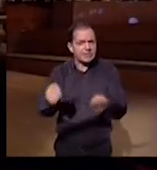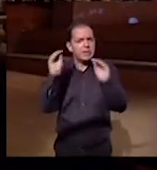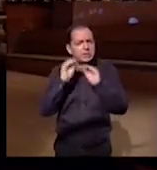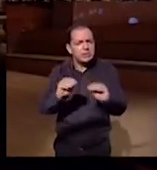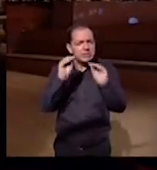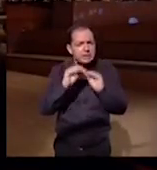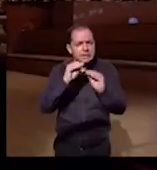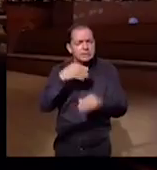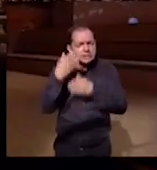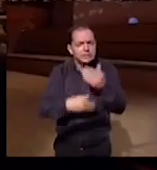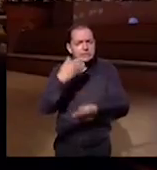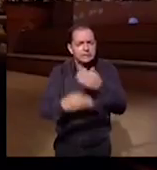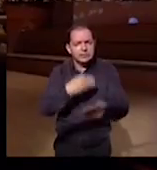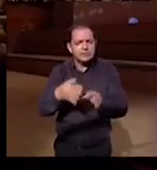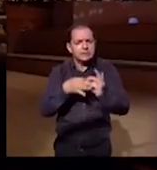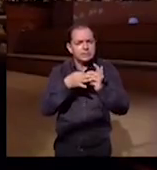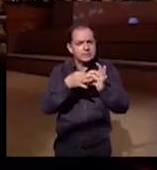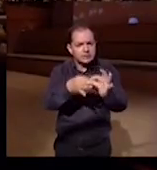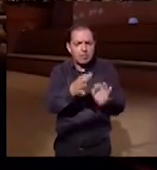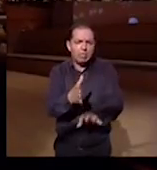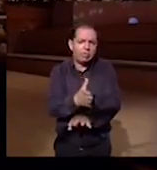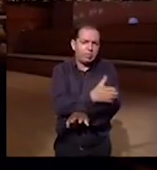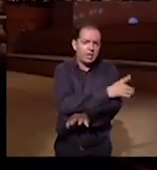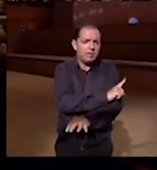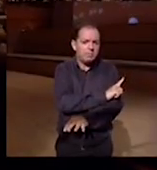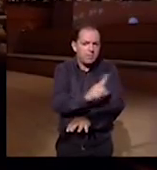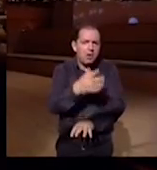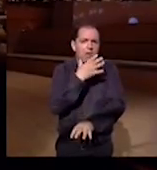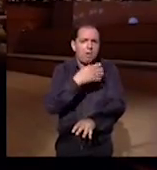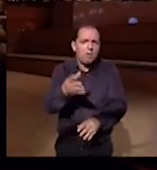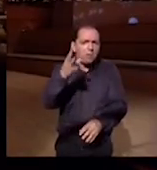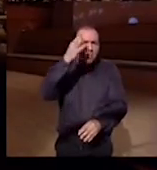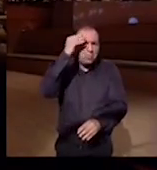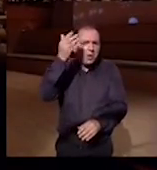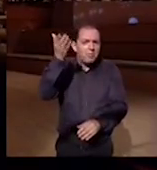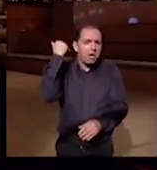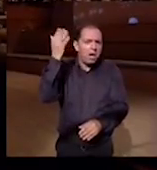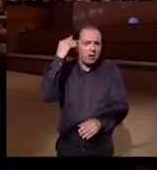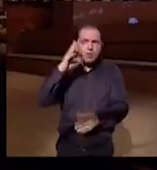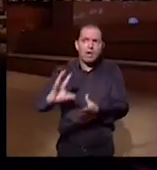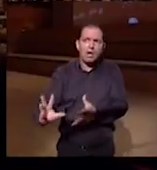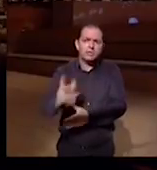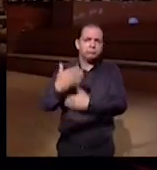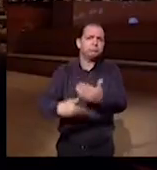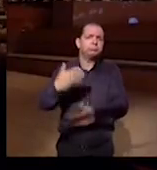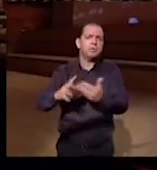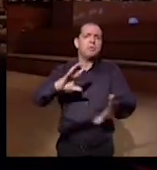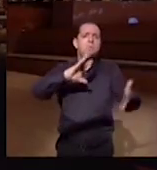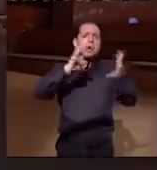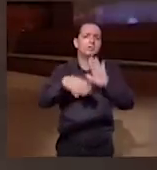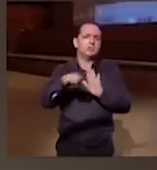να μην μένει κανείς πίσω, κανείς στο περιθώριο εξαιτίας των μεταβολών του παγκόσμιου οικονομικού